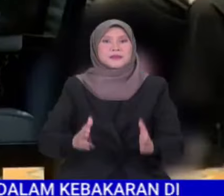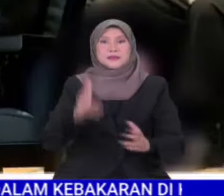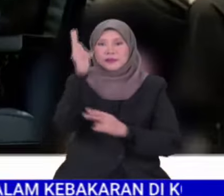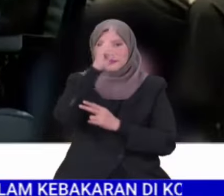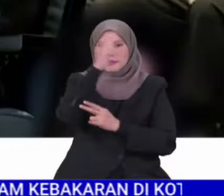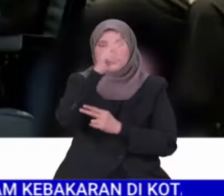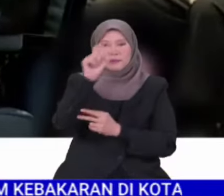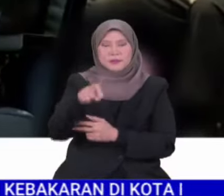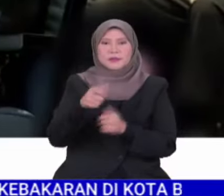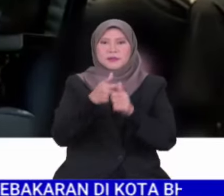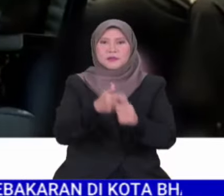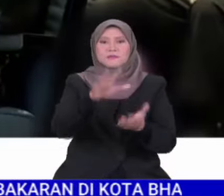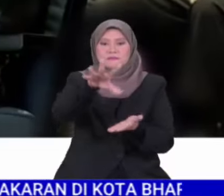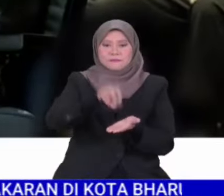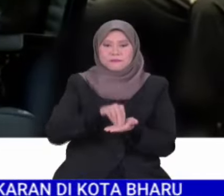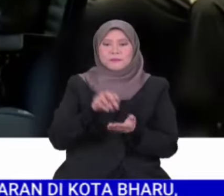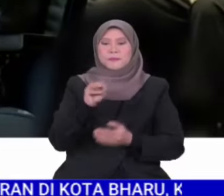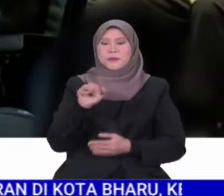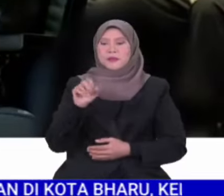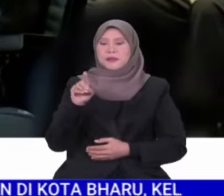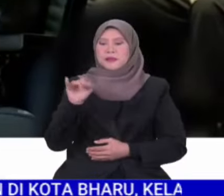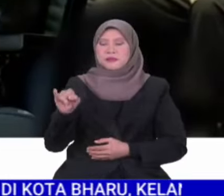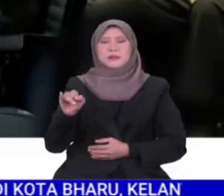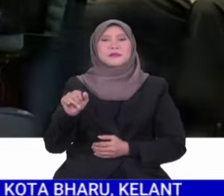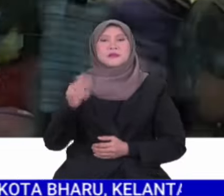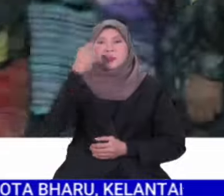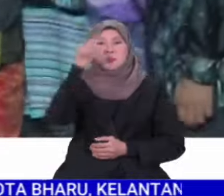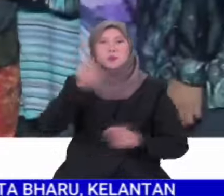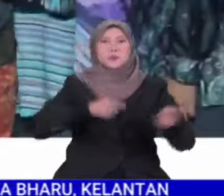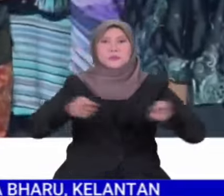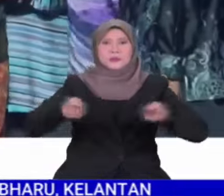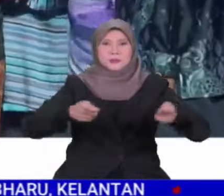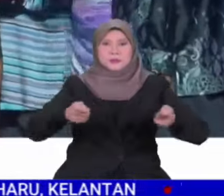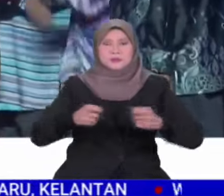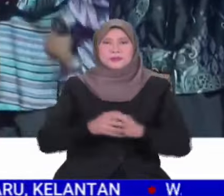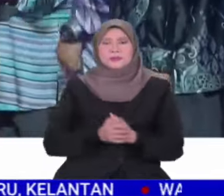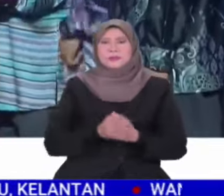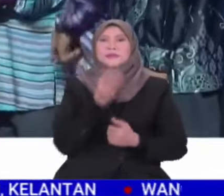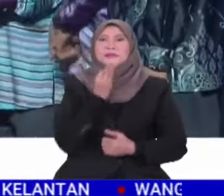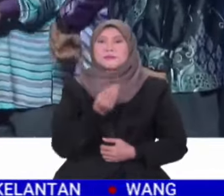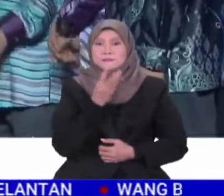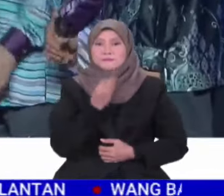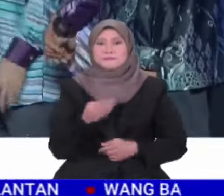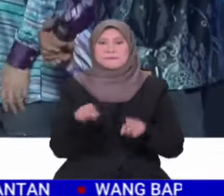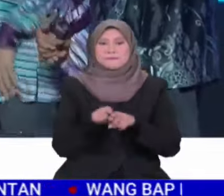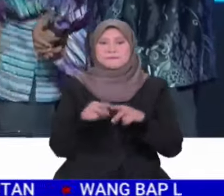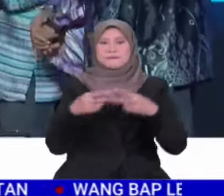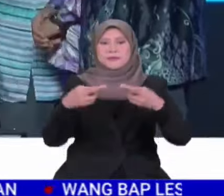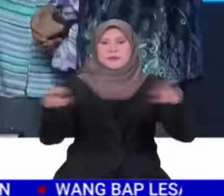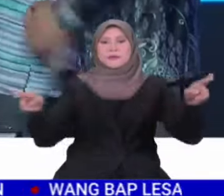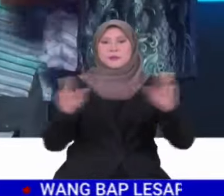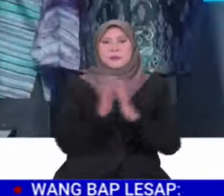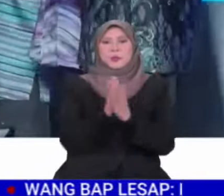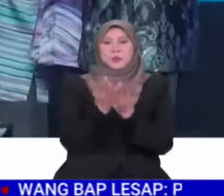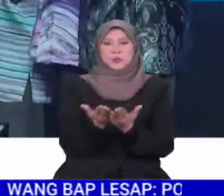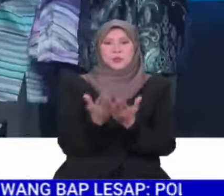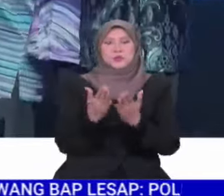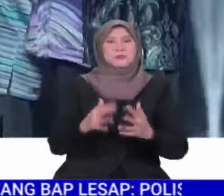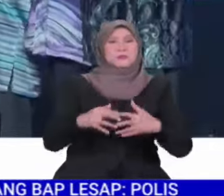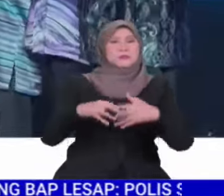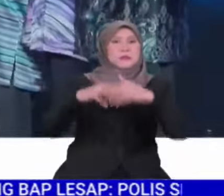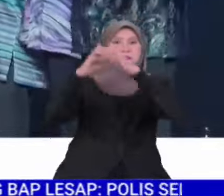supaya menerapkan madani dalam urusan pentadbiran. Pada majlis sama, Datuk Seri Anwar turut melancarkan buku Membangun